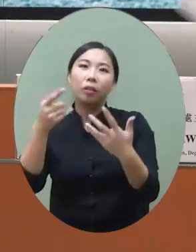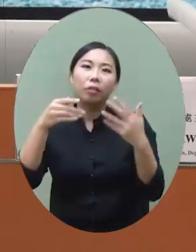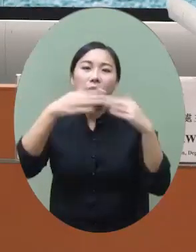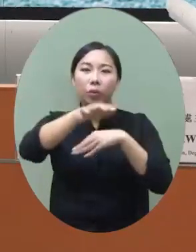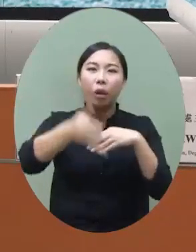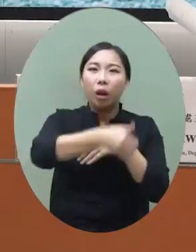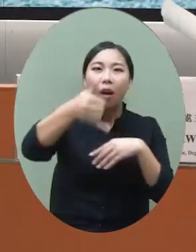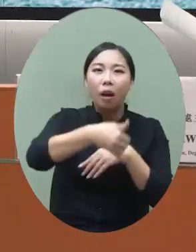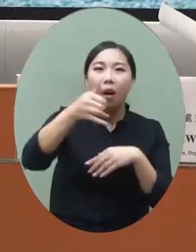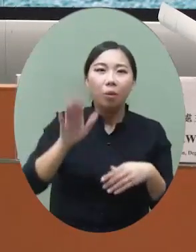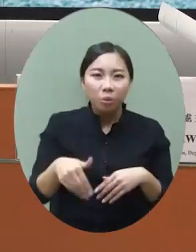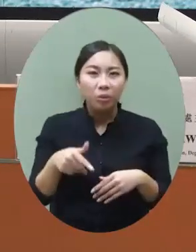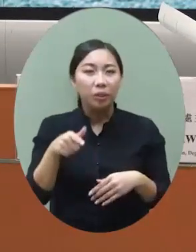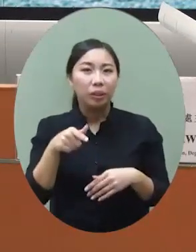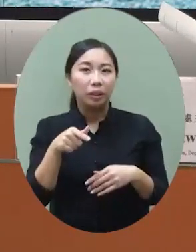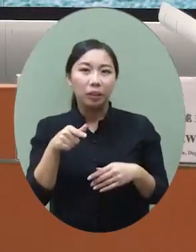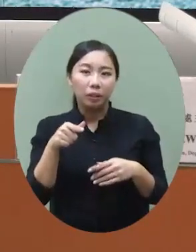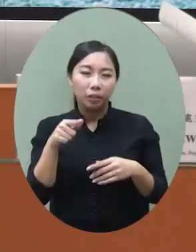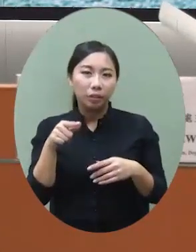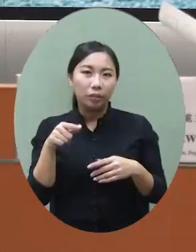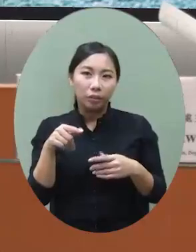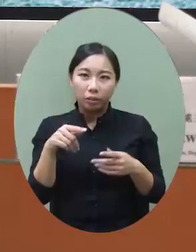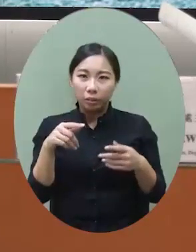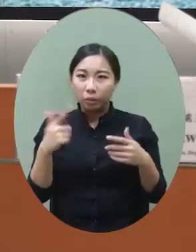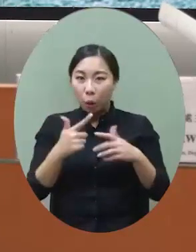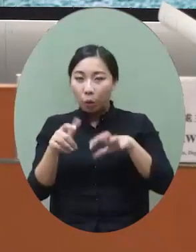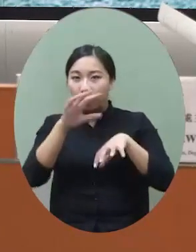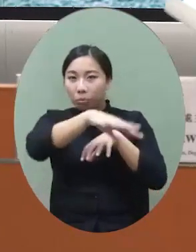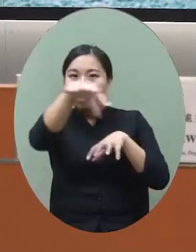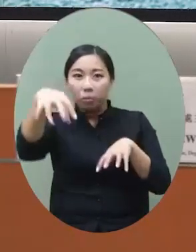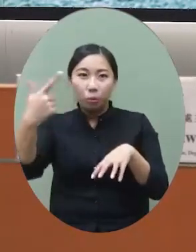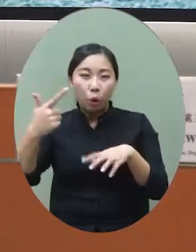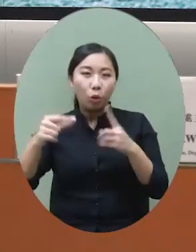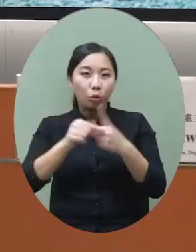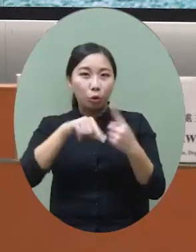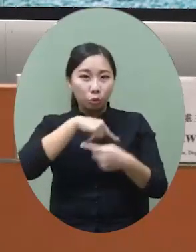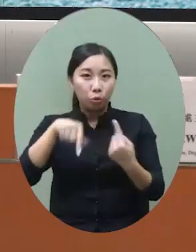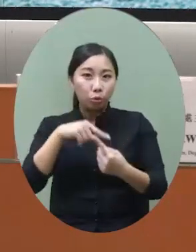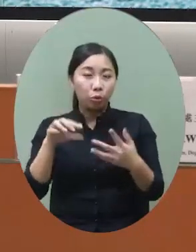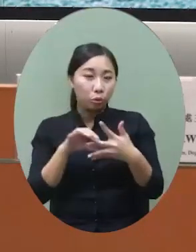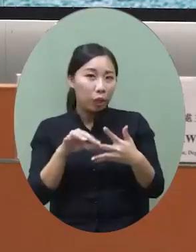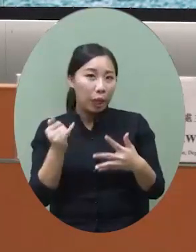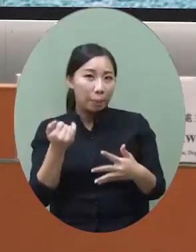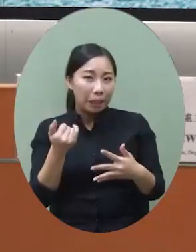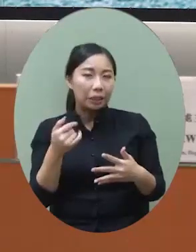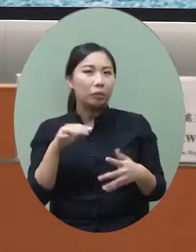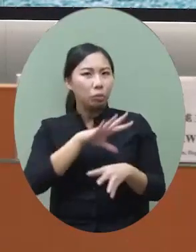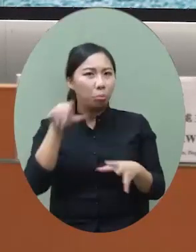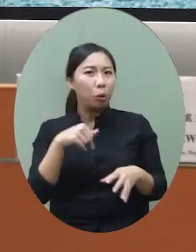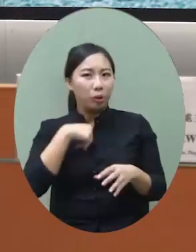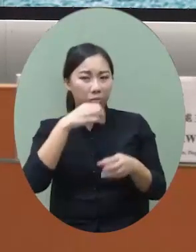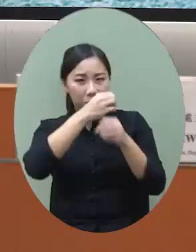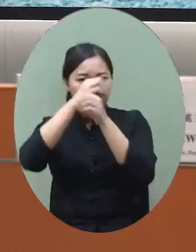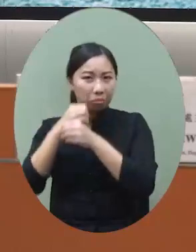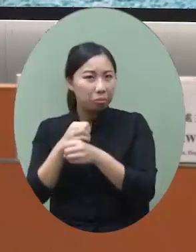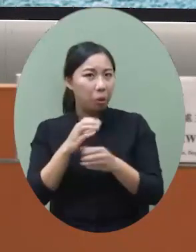有冇建議話呢一類咁嘅中途院舍會唔會係要定期幫啲院友安排做翻檢測咧？第二條問題咧，想問翻清楚頭